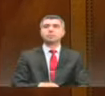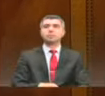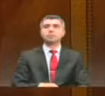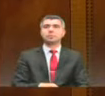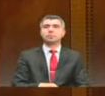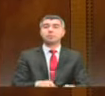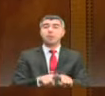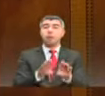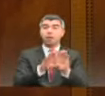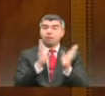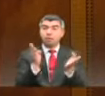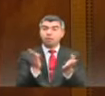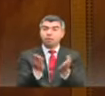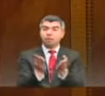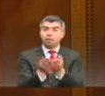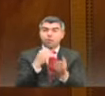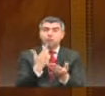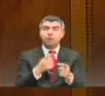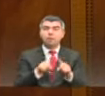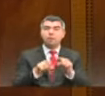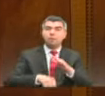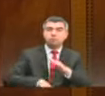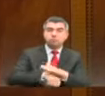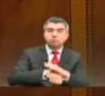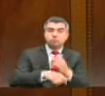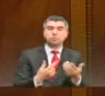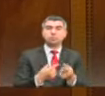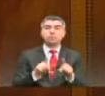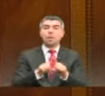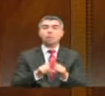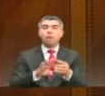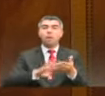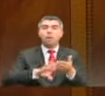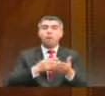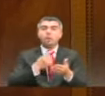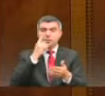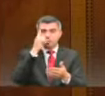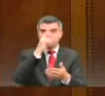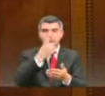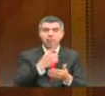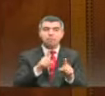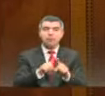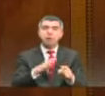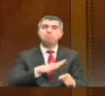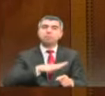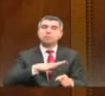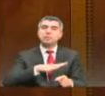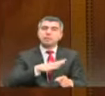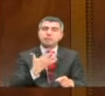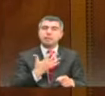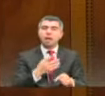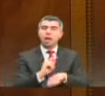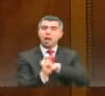وسنقوم عموما بسياسات القلب الرياضي، تطوير تغطية البنيات التحتية الرياضية خاصة بالمدن المتوسطة وبالمراكز